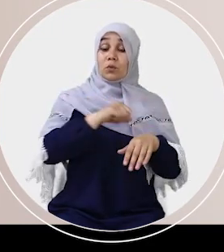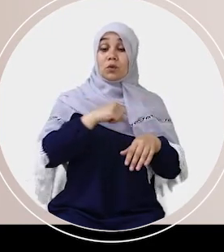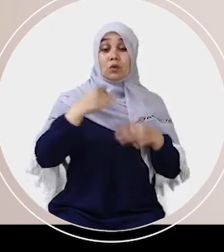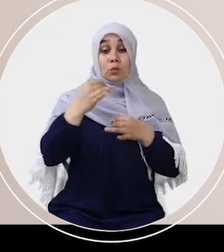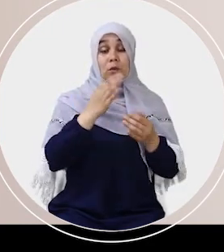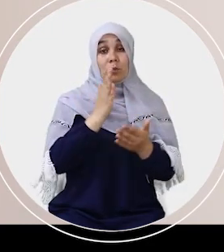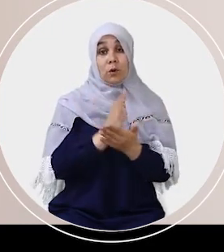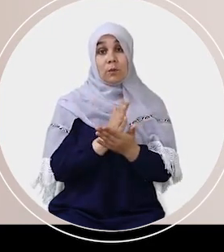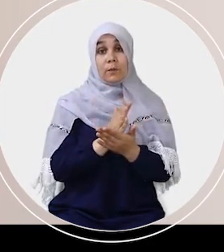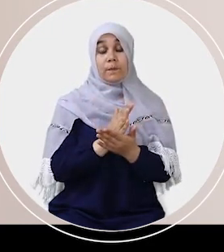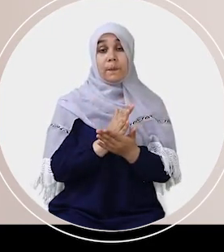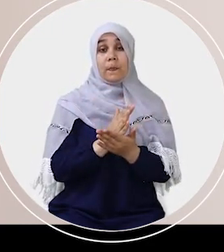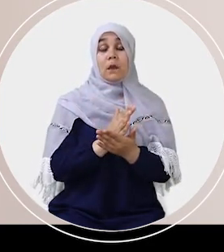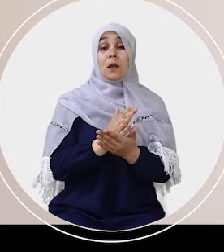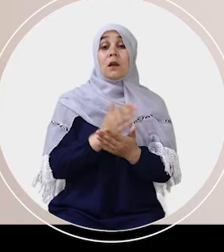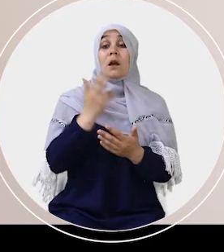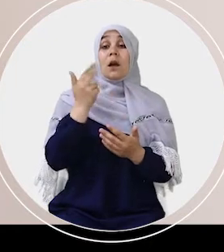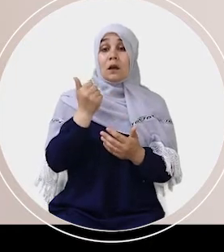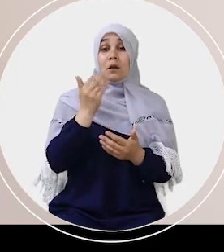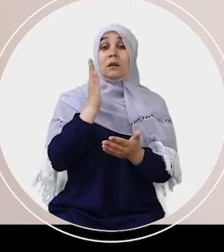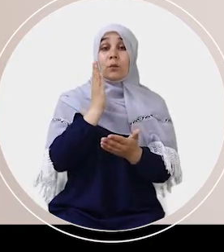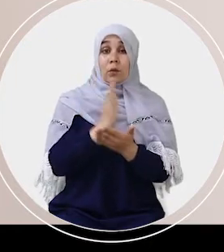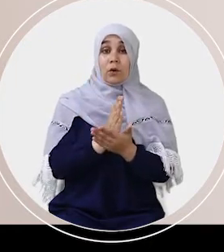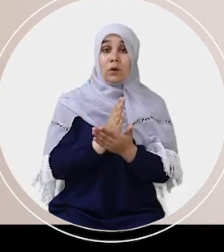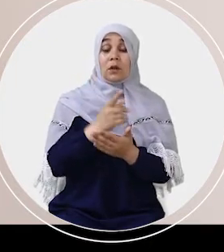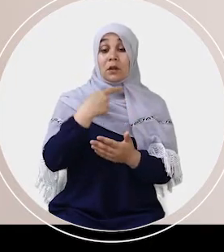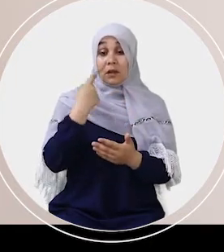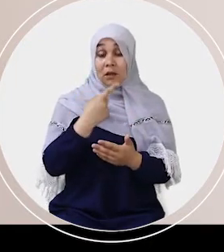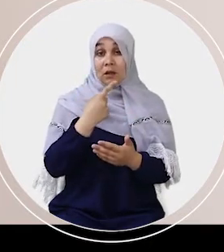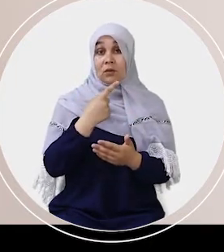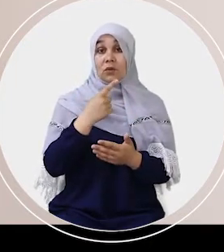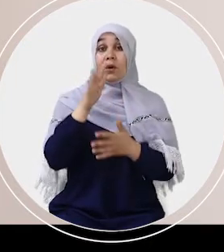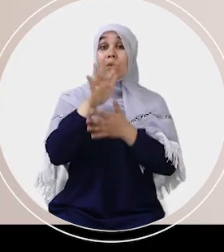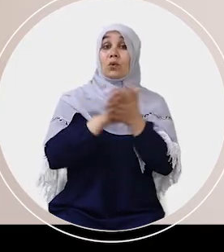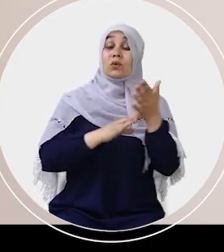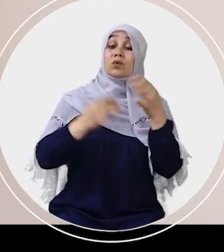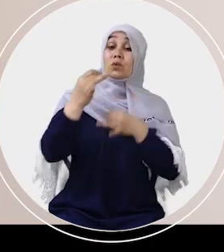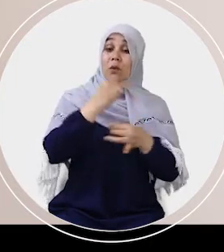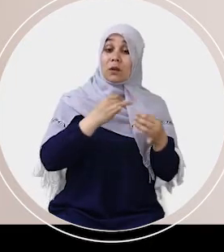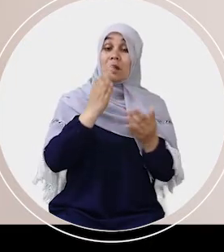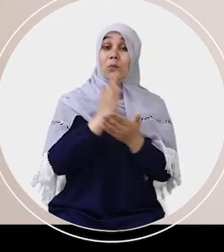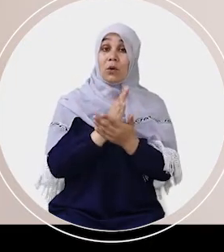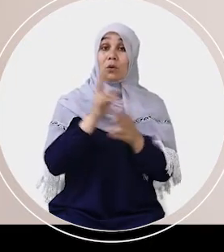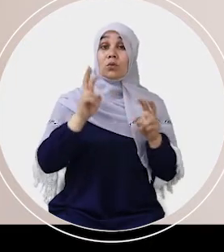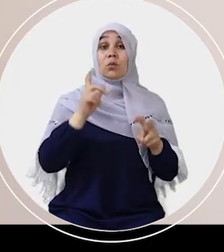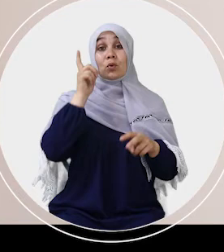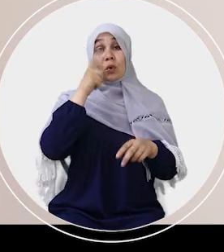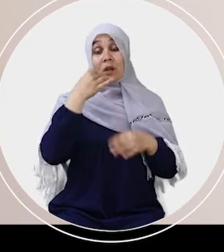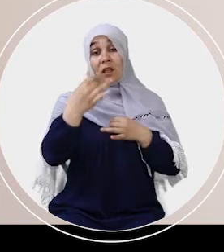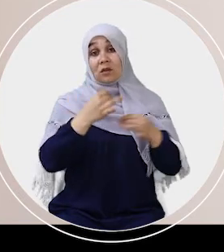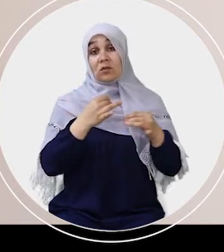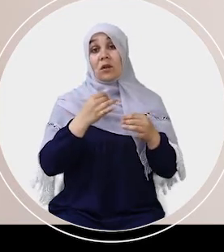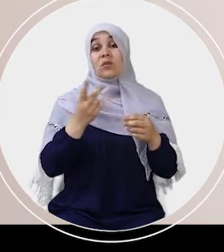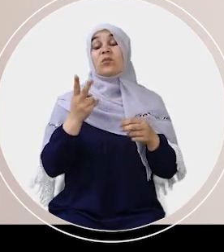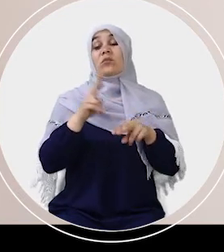suhbatlashib turasizlarmi? Ha, albatta. Deganlar, uzundan uzoq suhbatlar qilinadi, ammo suhbat suhbatligicha